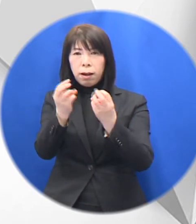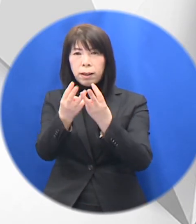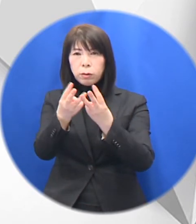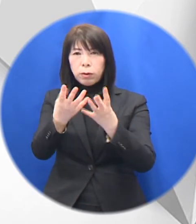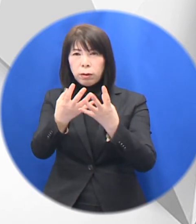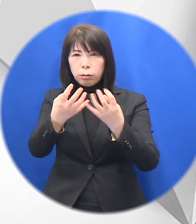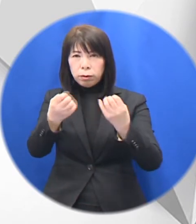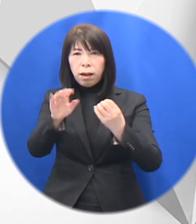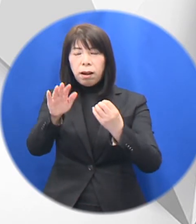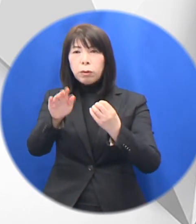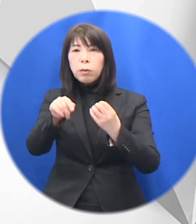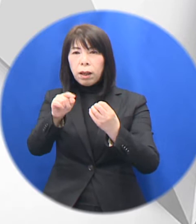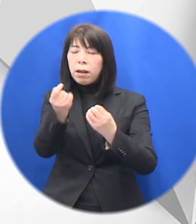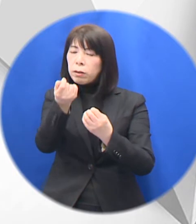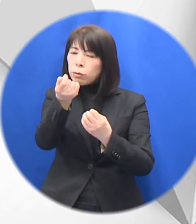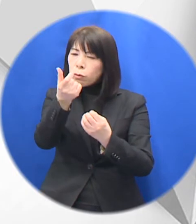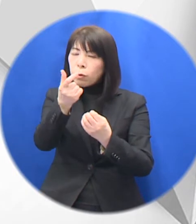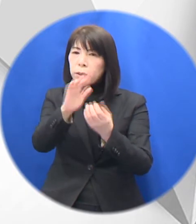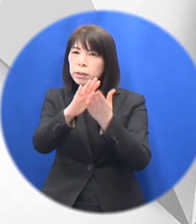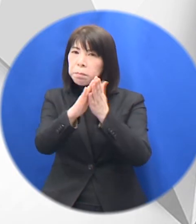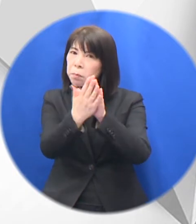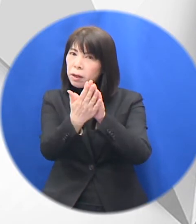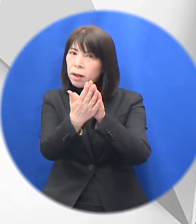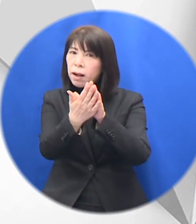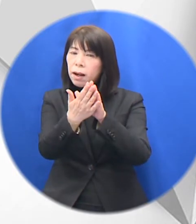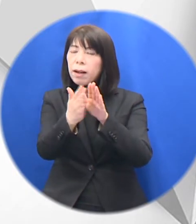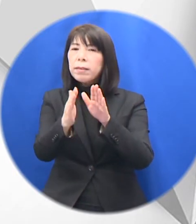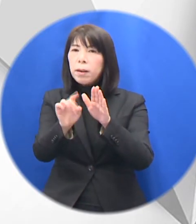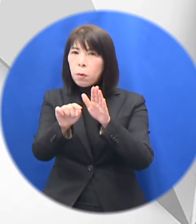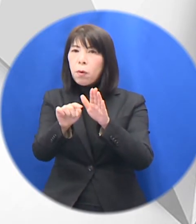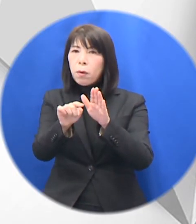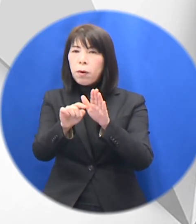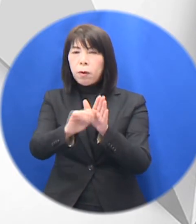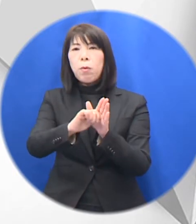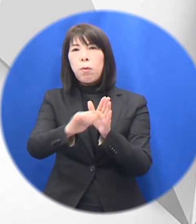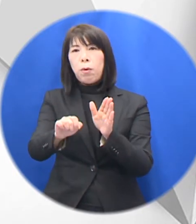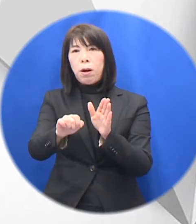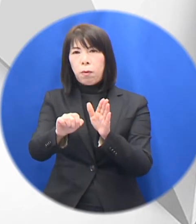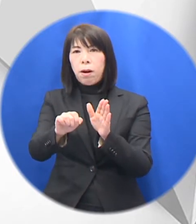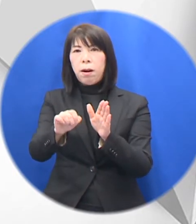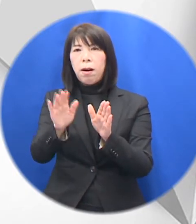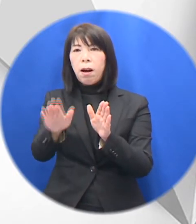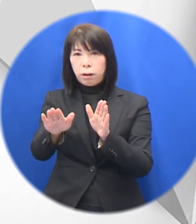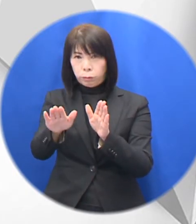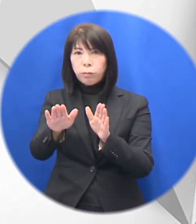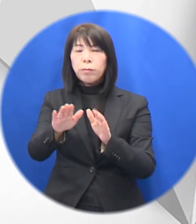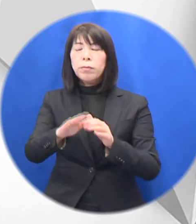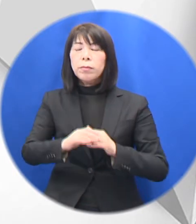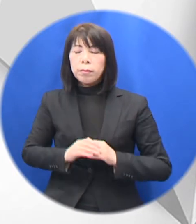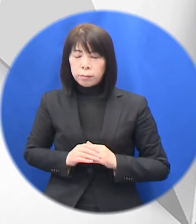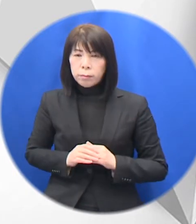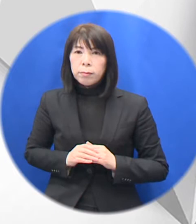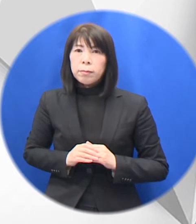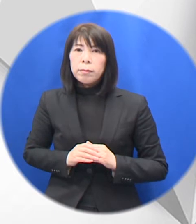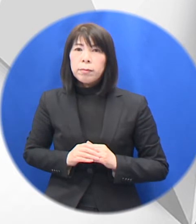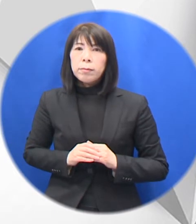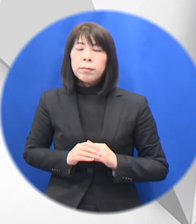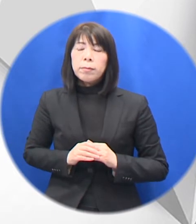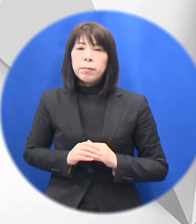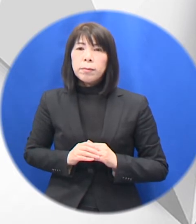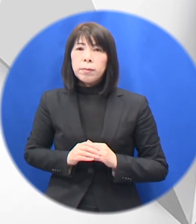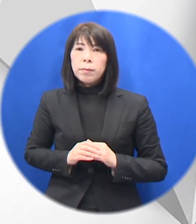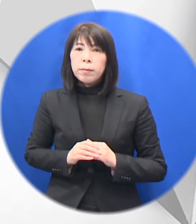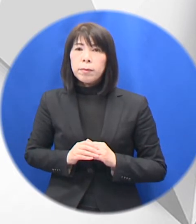ノ酸からできていて、数個程度のアミノ酸の変化であれば大きな影響が出ることは少ないと言われています。